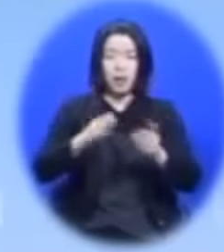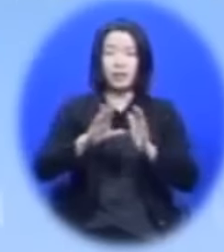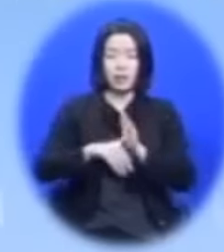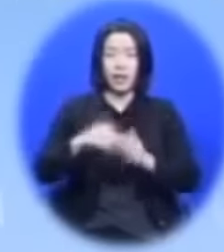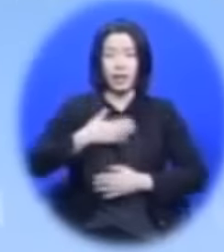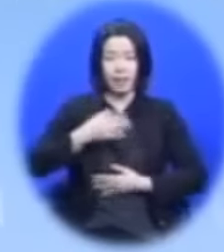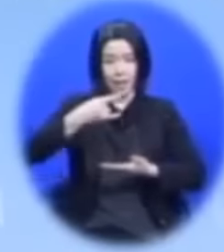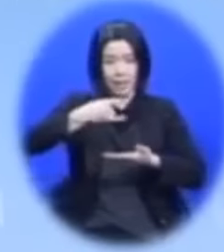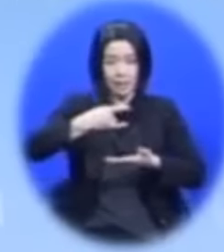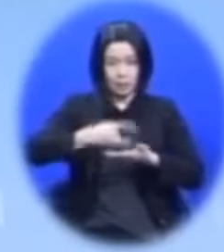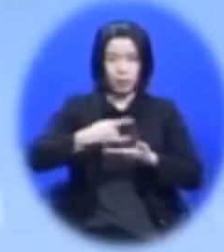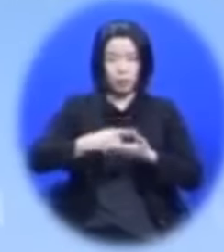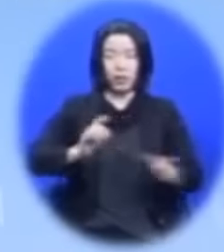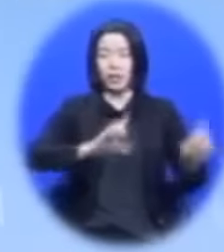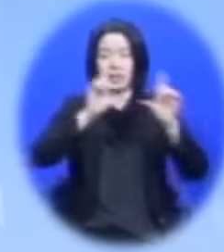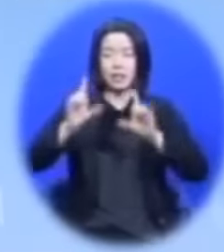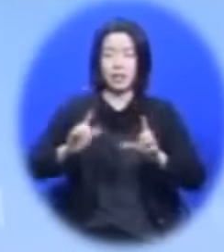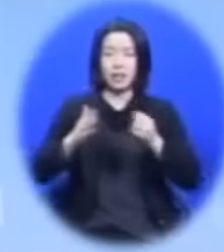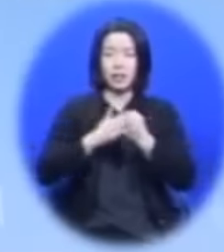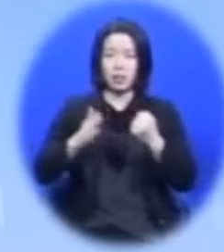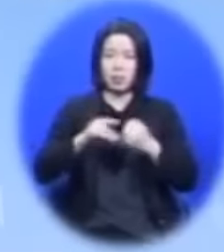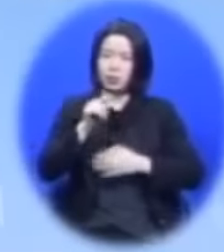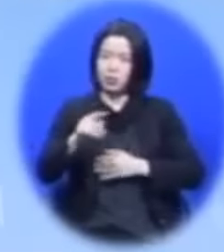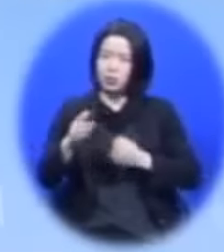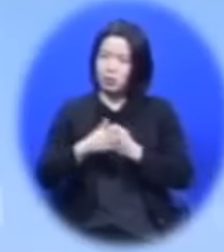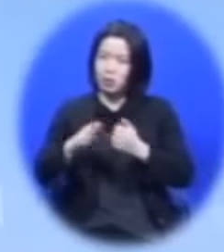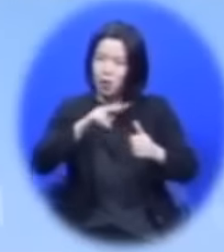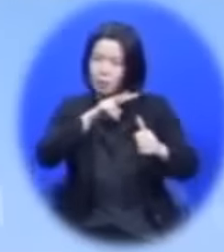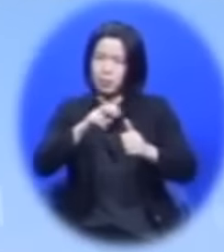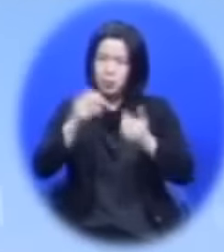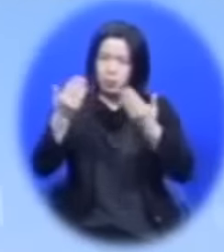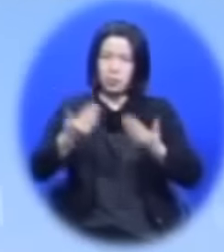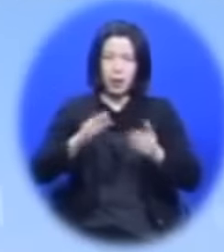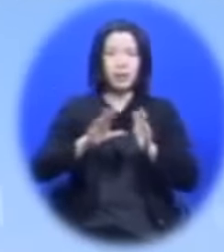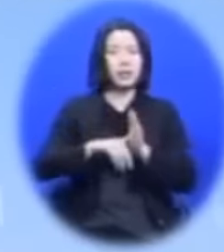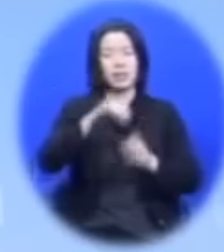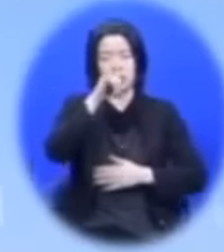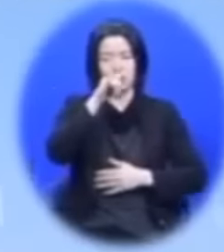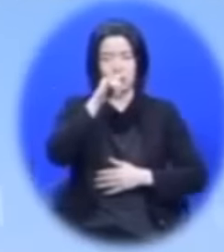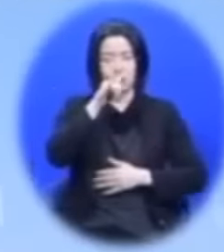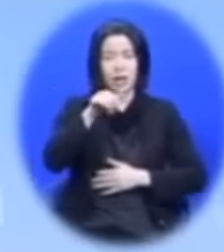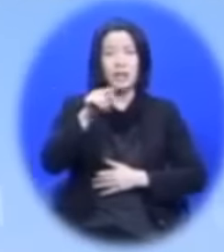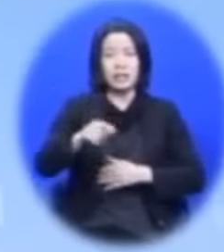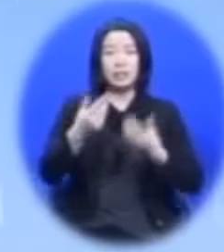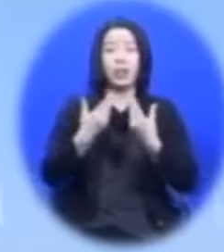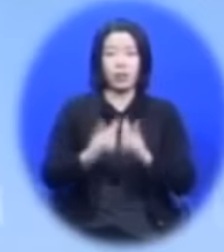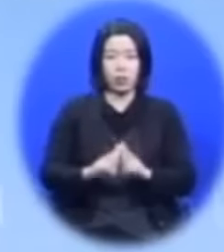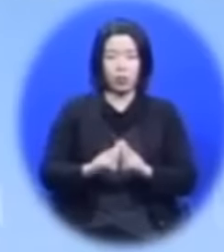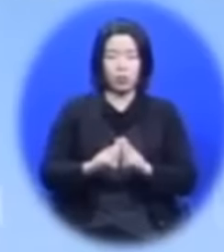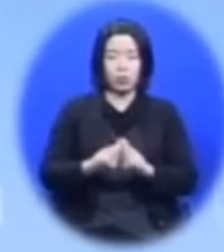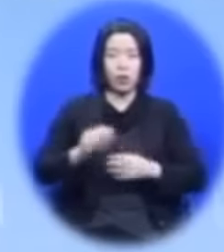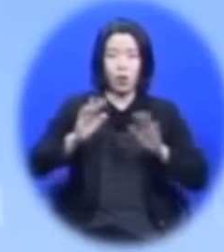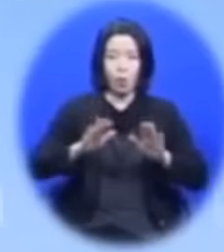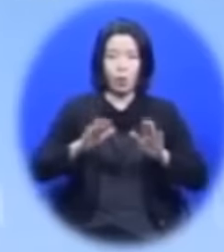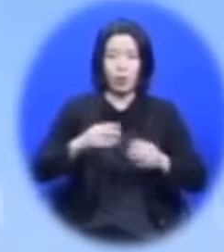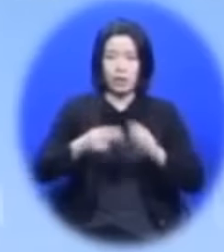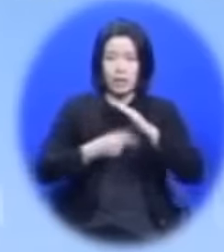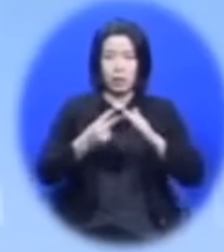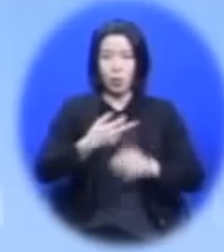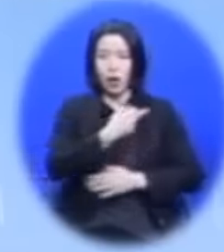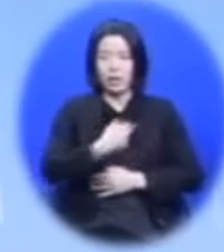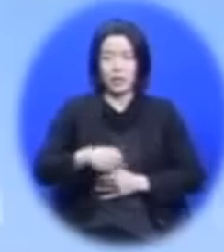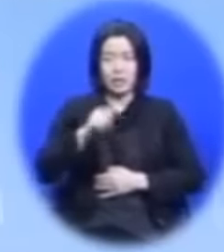의롭게 살았는데 그것 때문에 미움을 당하는 경우가 있어요. 그럴 경우에 오늘 요한사도는